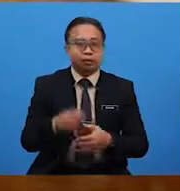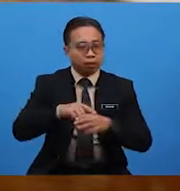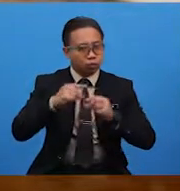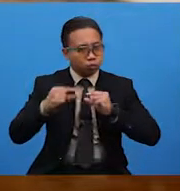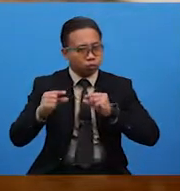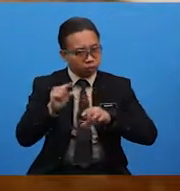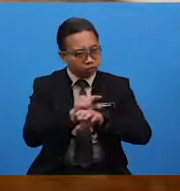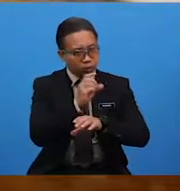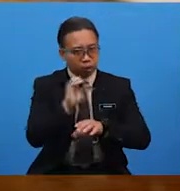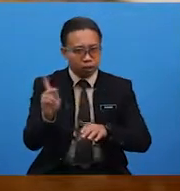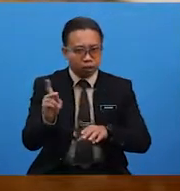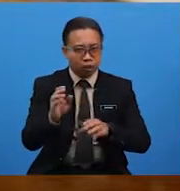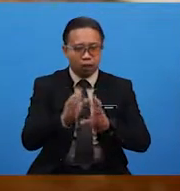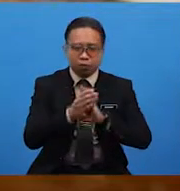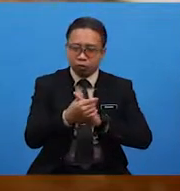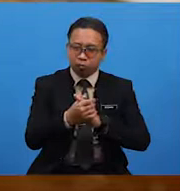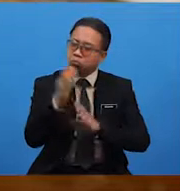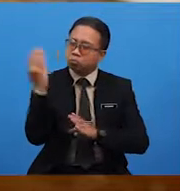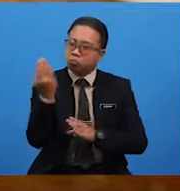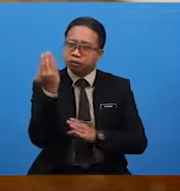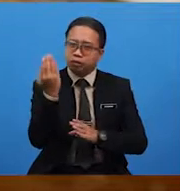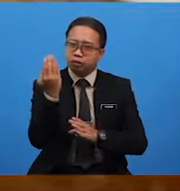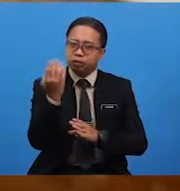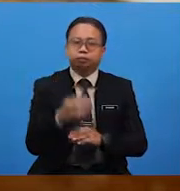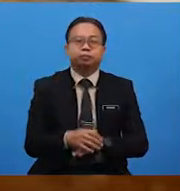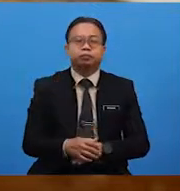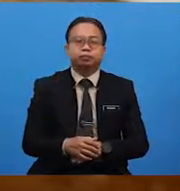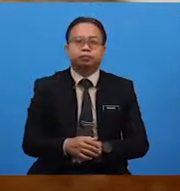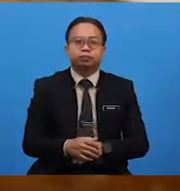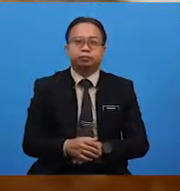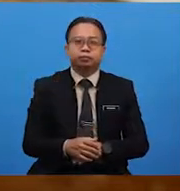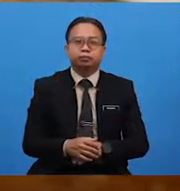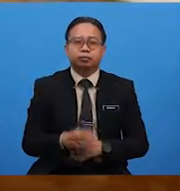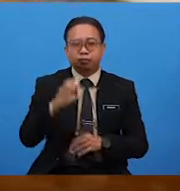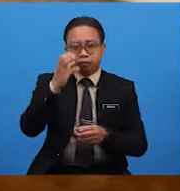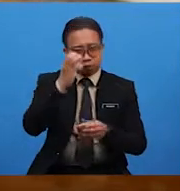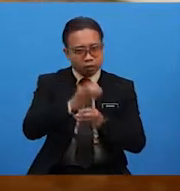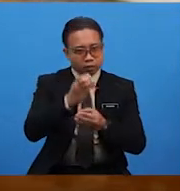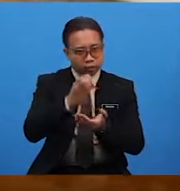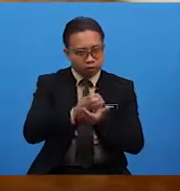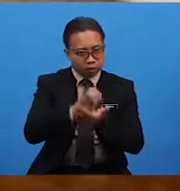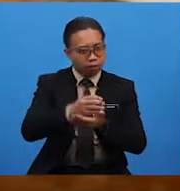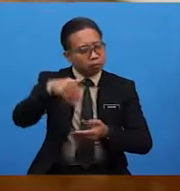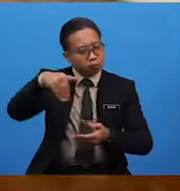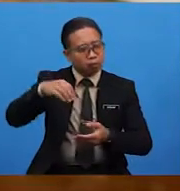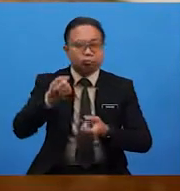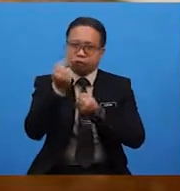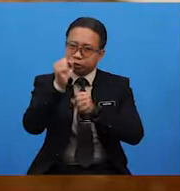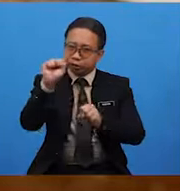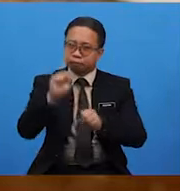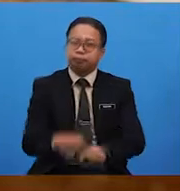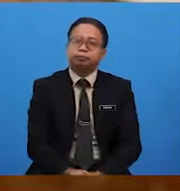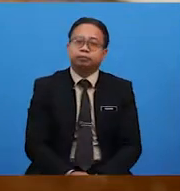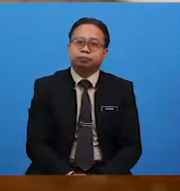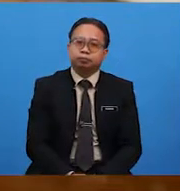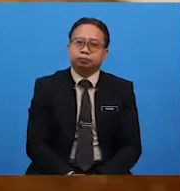digunakan adalah secara bersahaja seolah Oh seperti catatan yang belum siap Ah ya biasanya